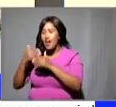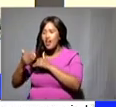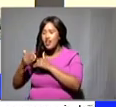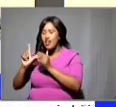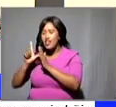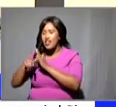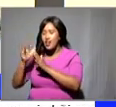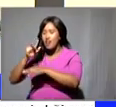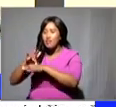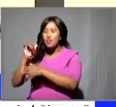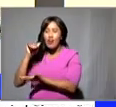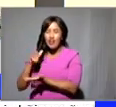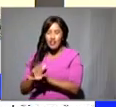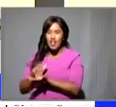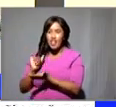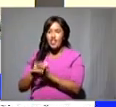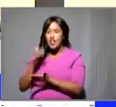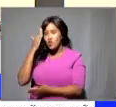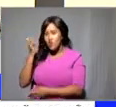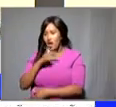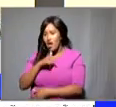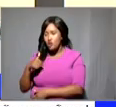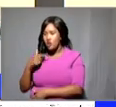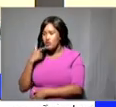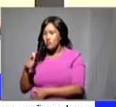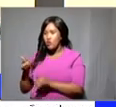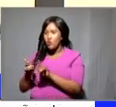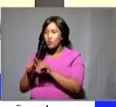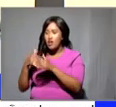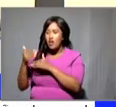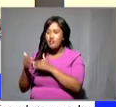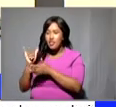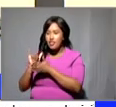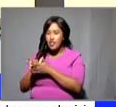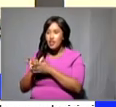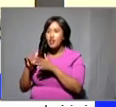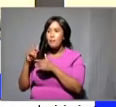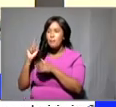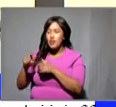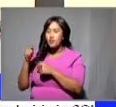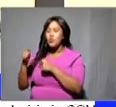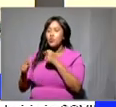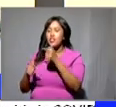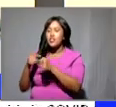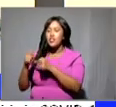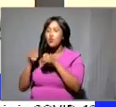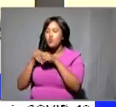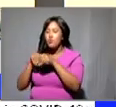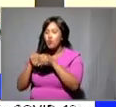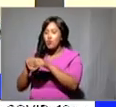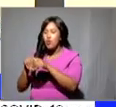magikate kimanyita ringi nikio turaguona aria tu ona twarikia naya ri andu no nginya twendere gwikatia